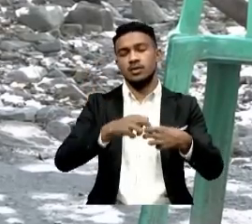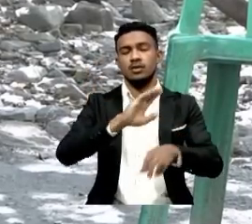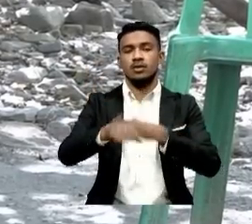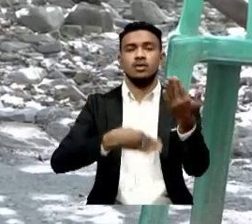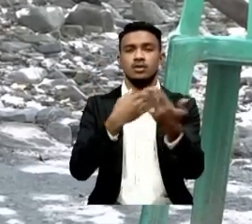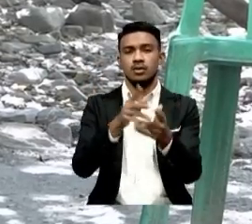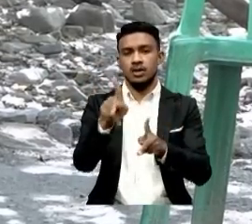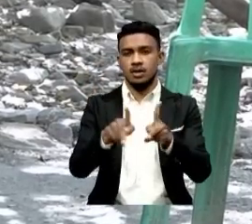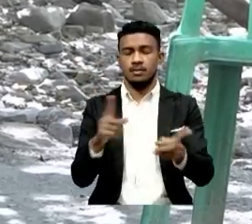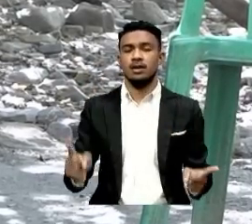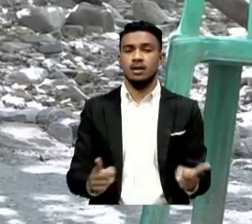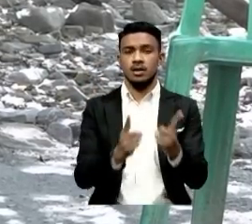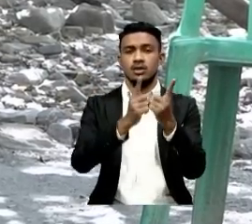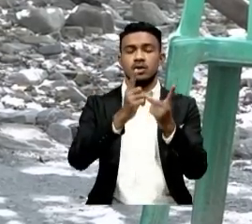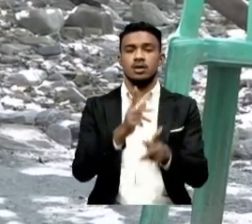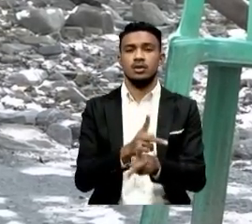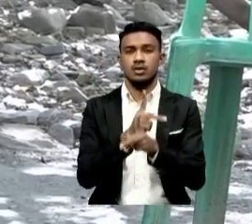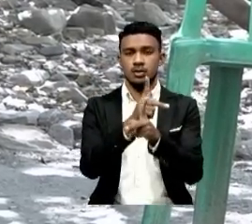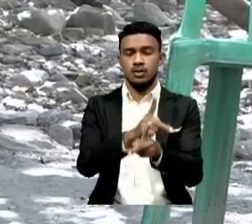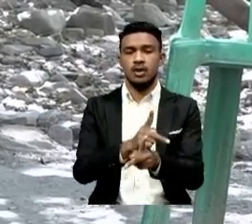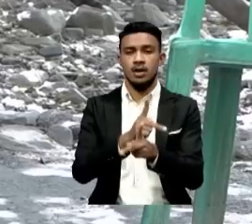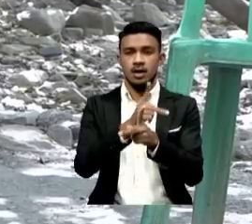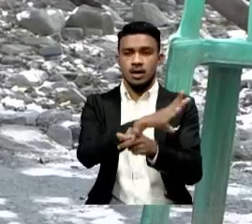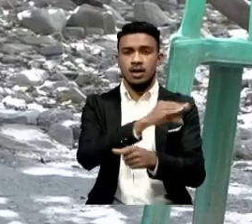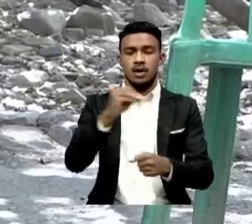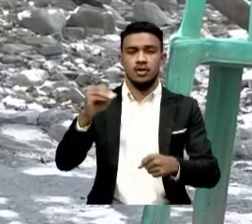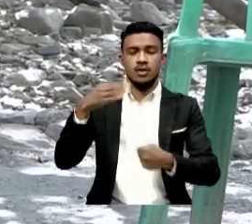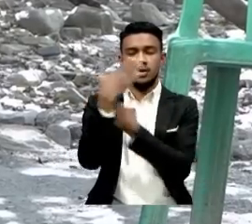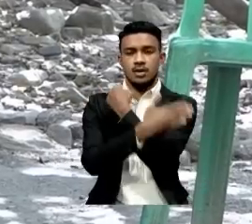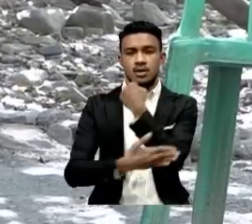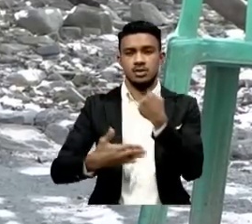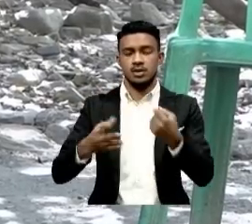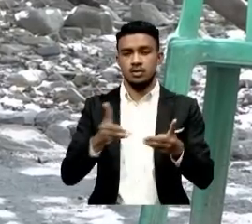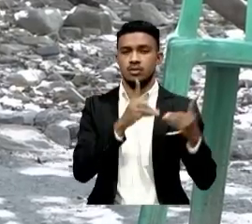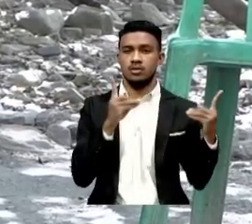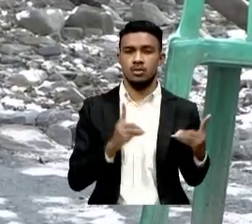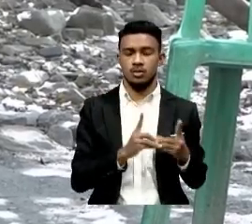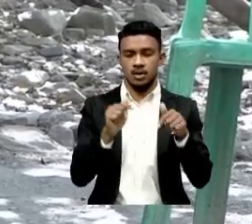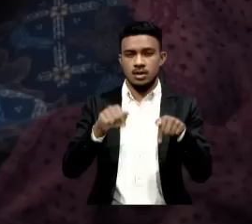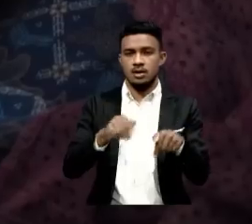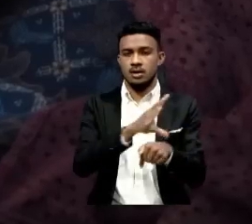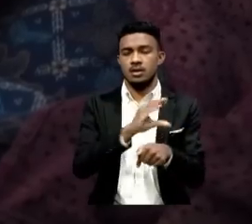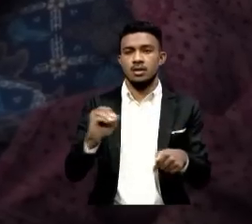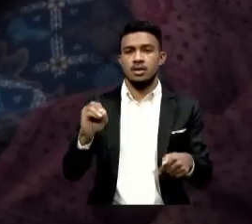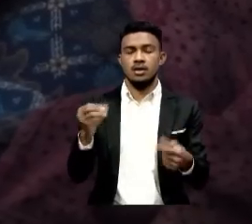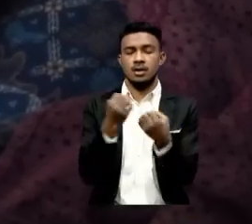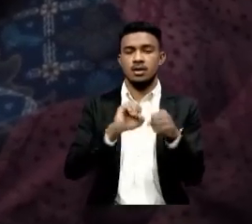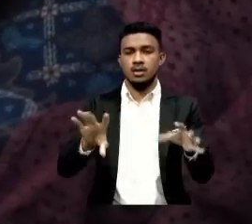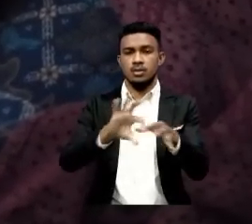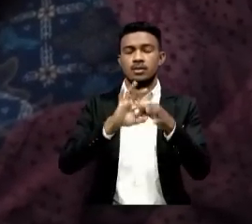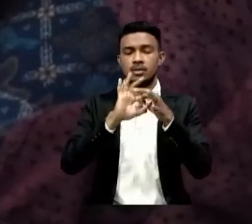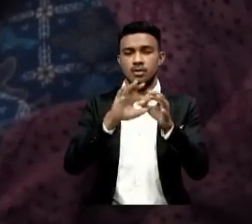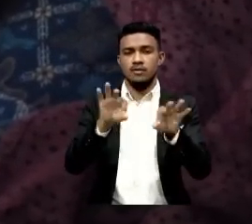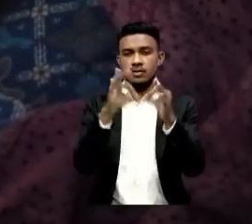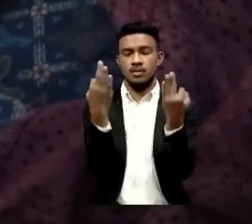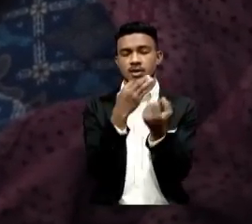povo hasoru hodi defende raidoben idane tobalon tenki lakon membro familia.